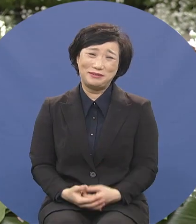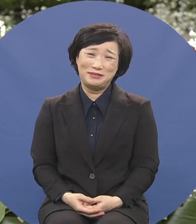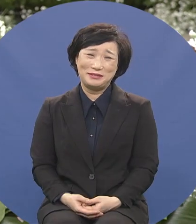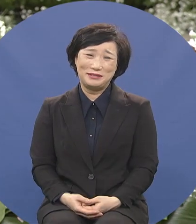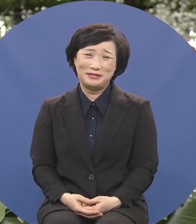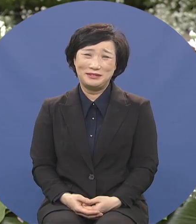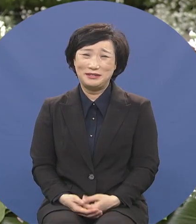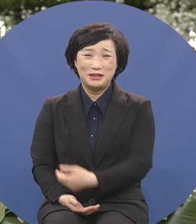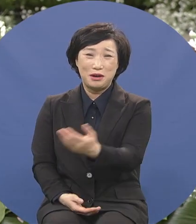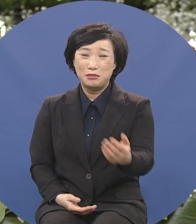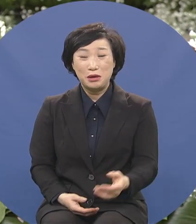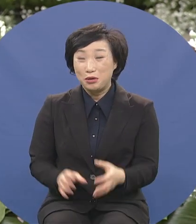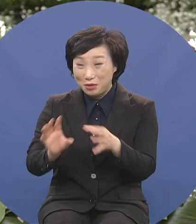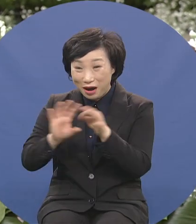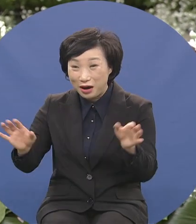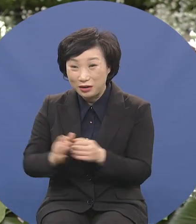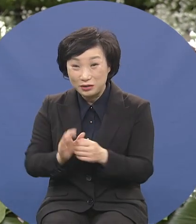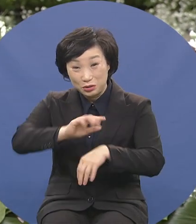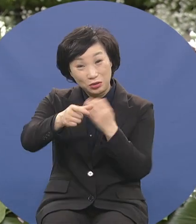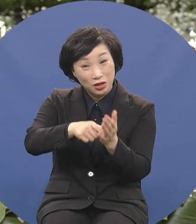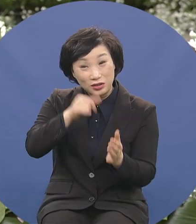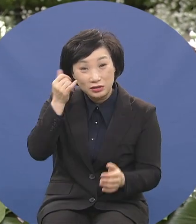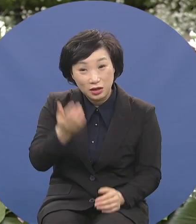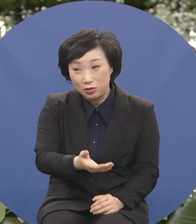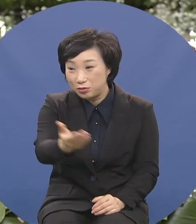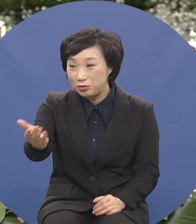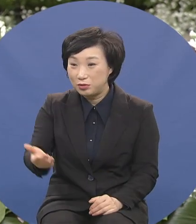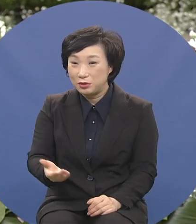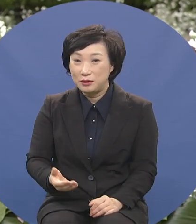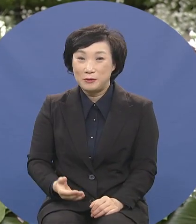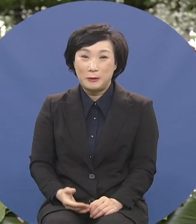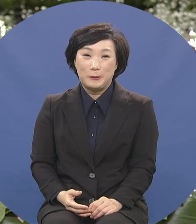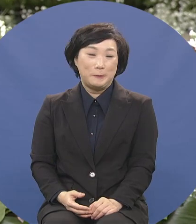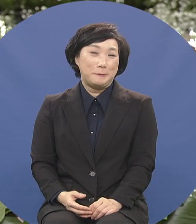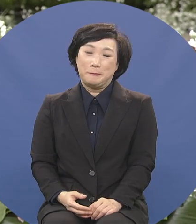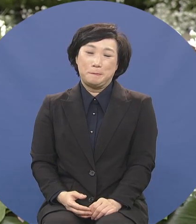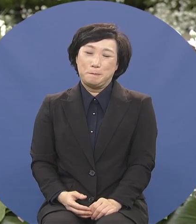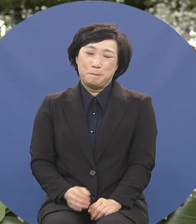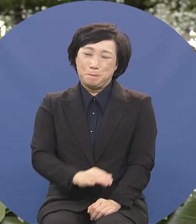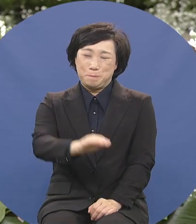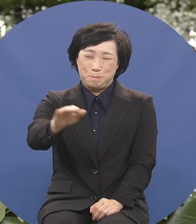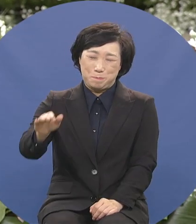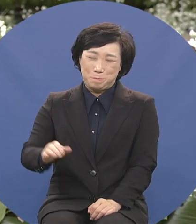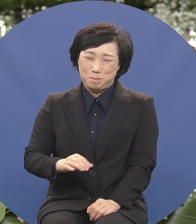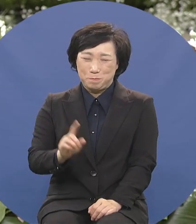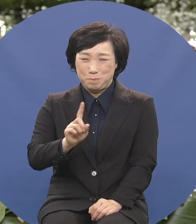안 해도 된다고 성경에 어디 써 있더냐? 너무 우리는